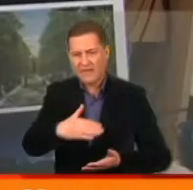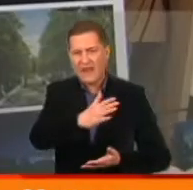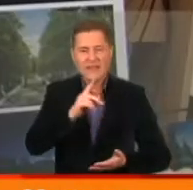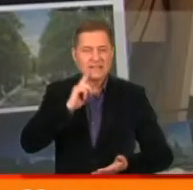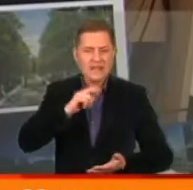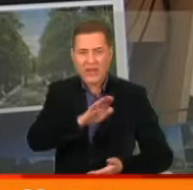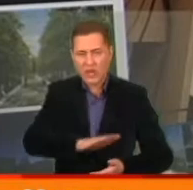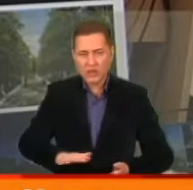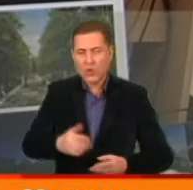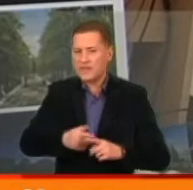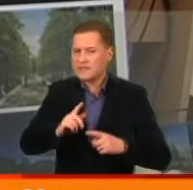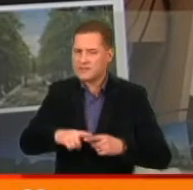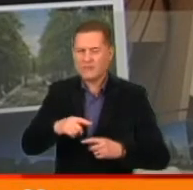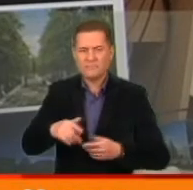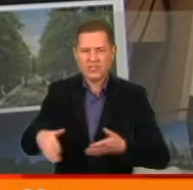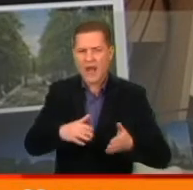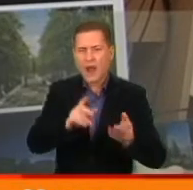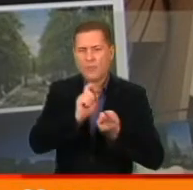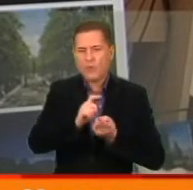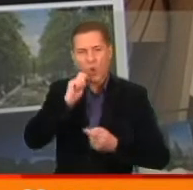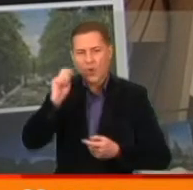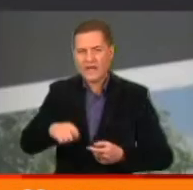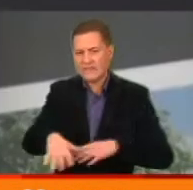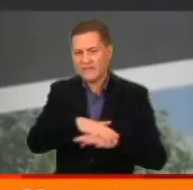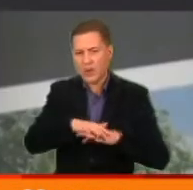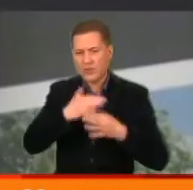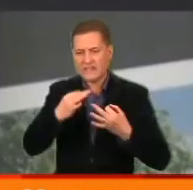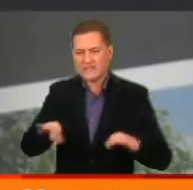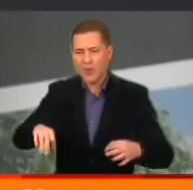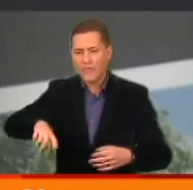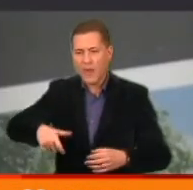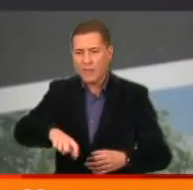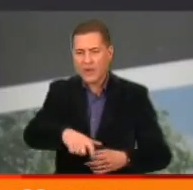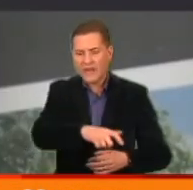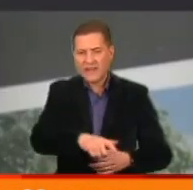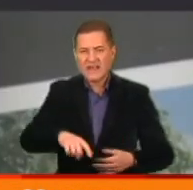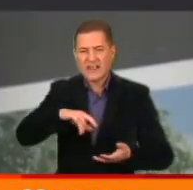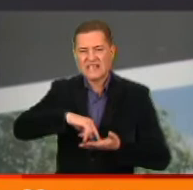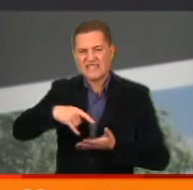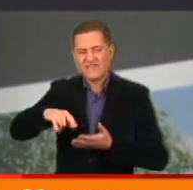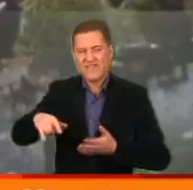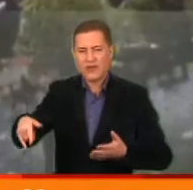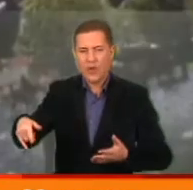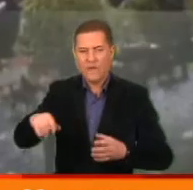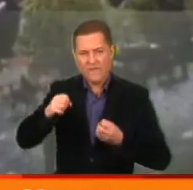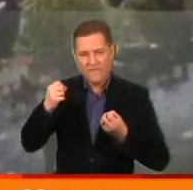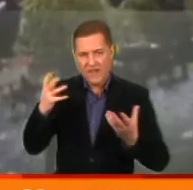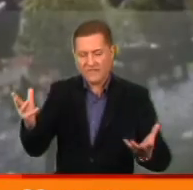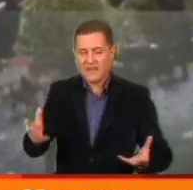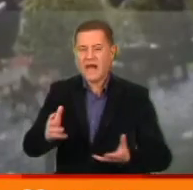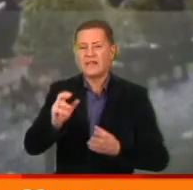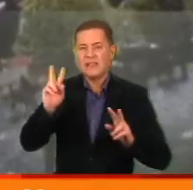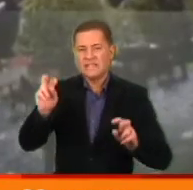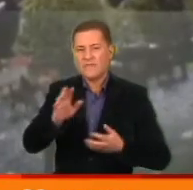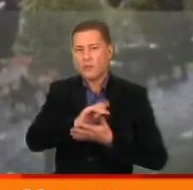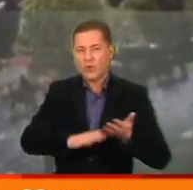відображає непростий шлях боротьби українського народу за свободу. На Бруківці встановлять світлові квадрати як символ продовження шляху.